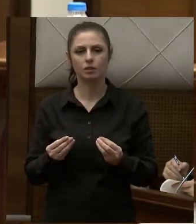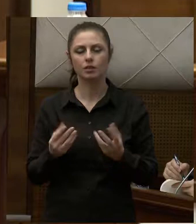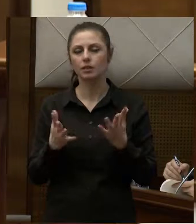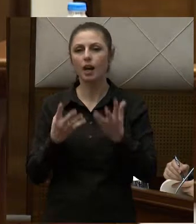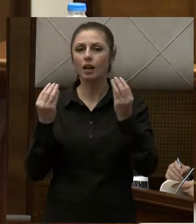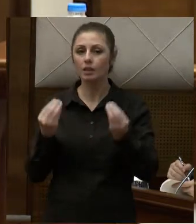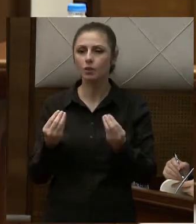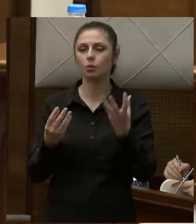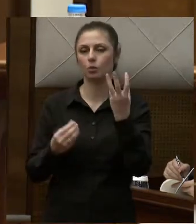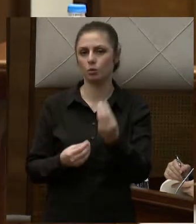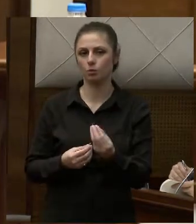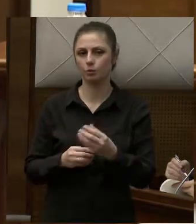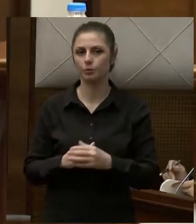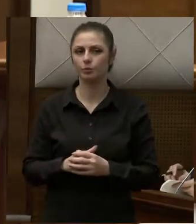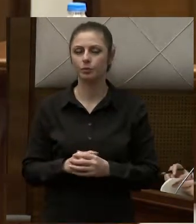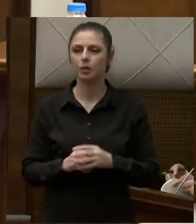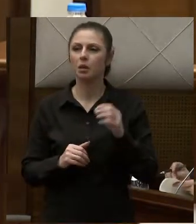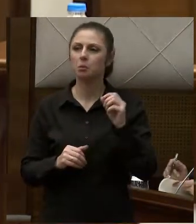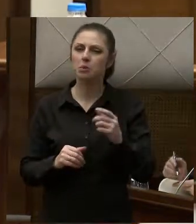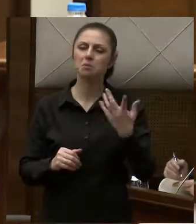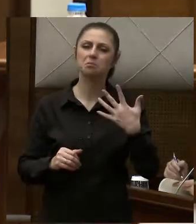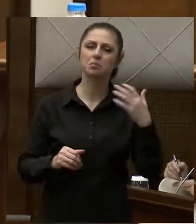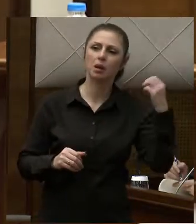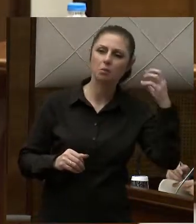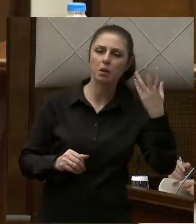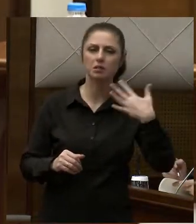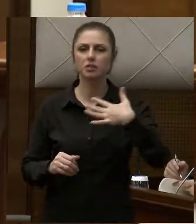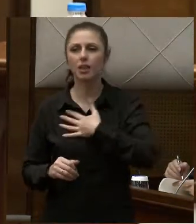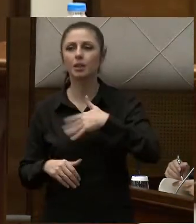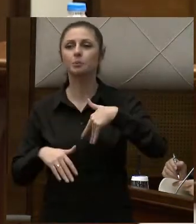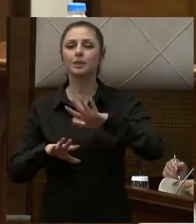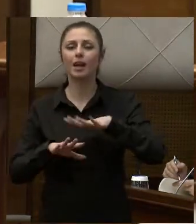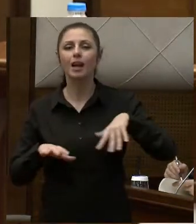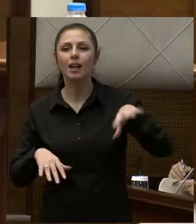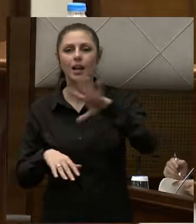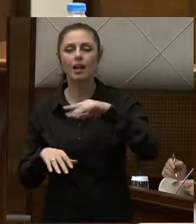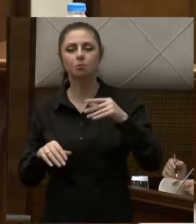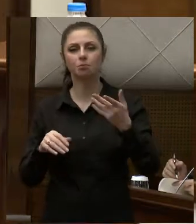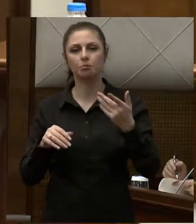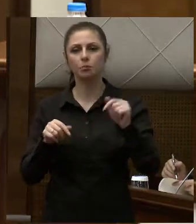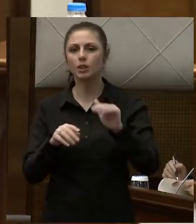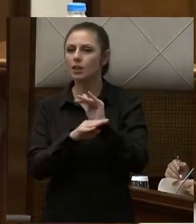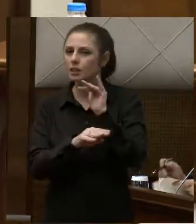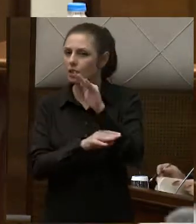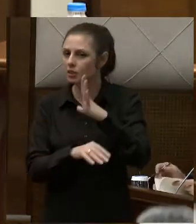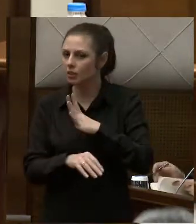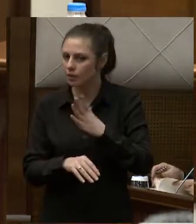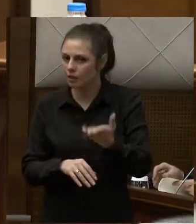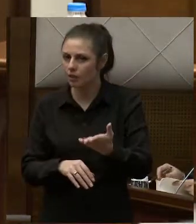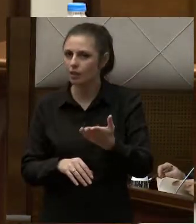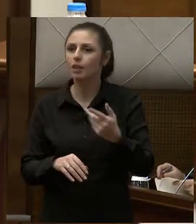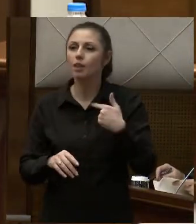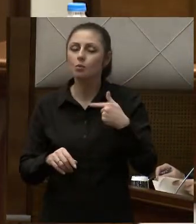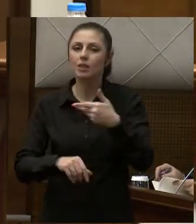çıkarabilsek. İnsanlar mağdur. Bunun AKP'si, CHP'si olmaz. Her partiden orada insan yaşıyor. Bunu yapmak lazım. Bu